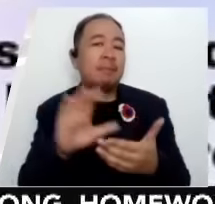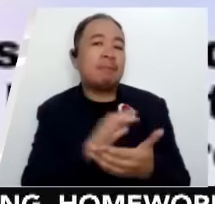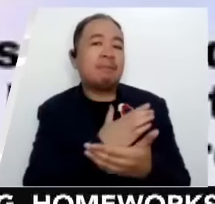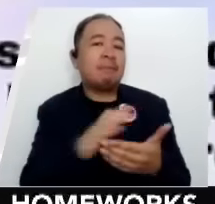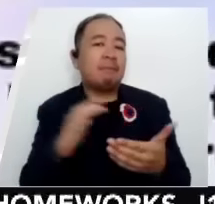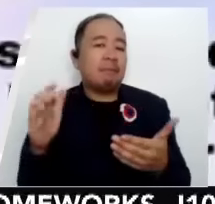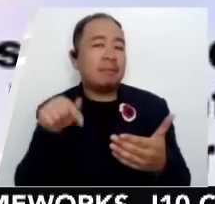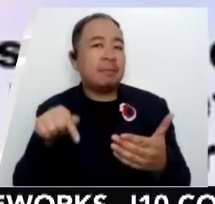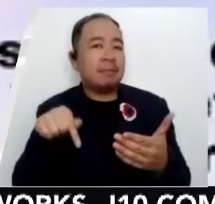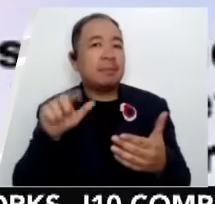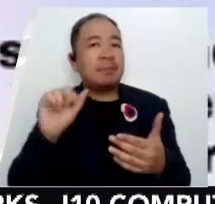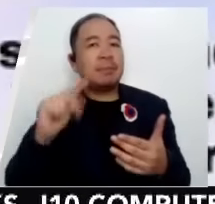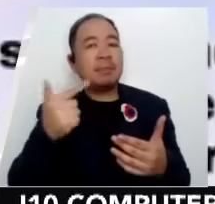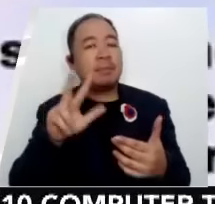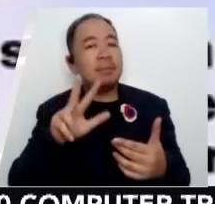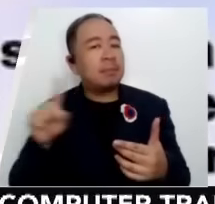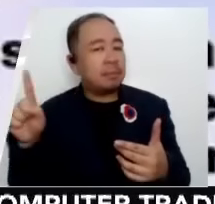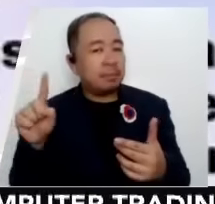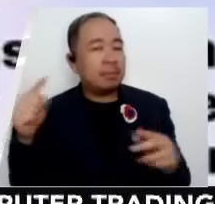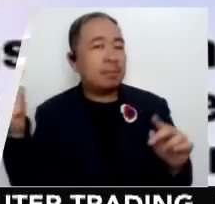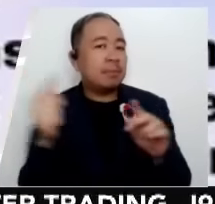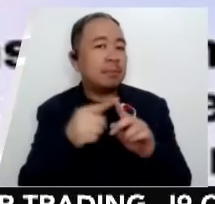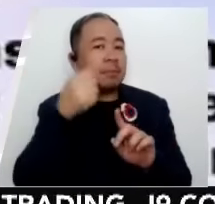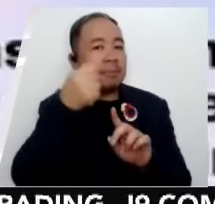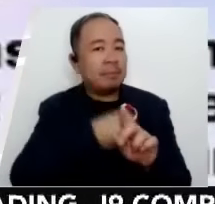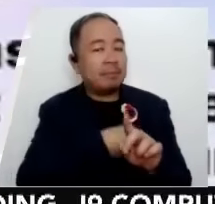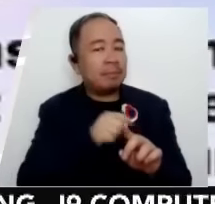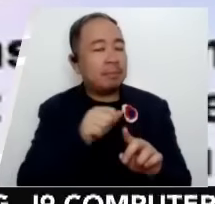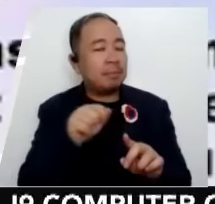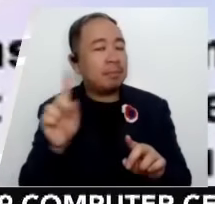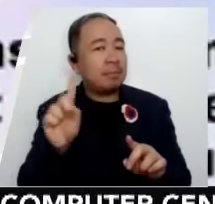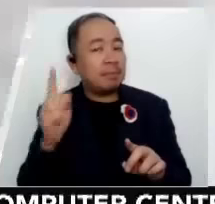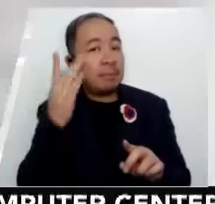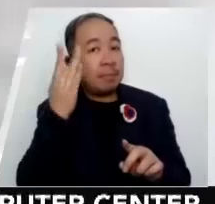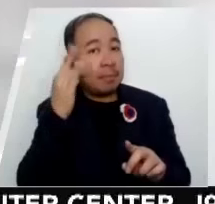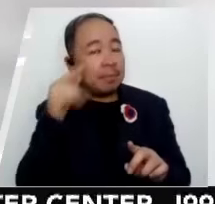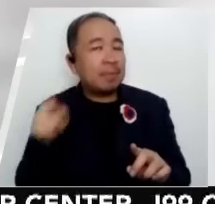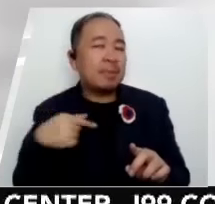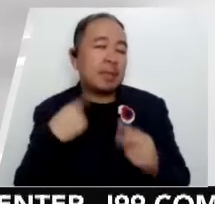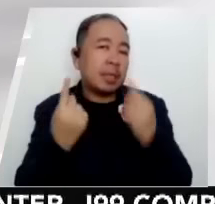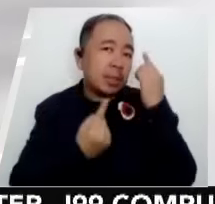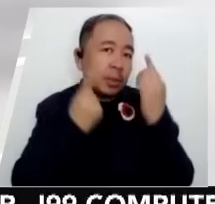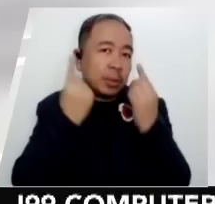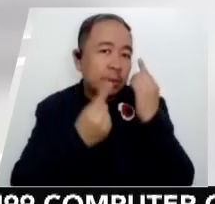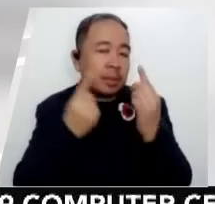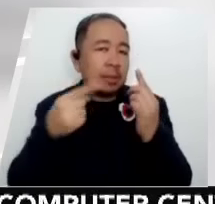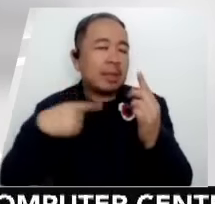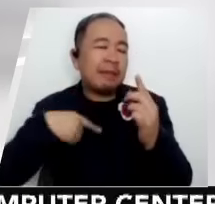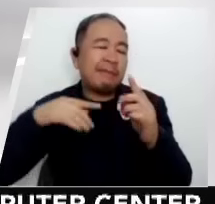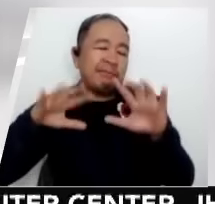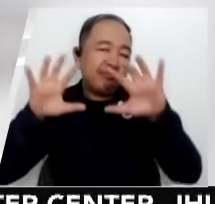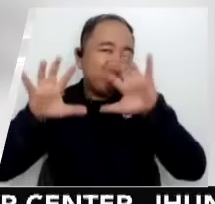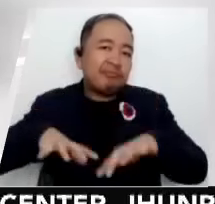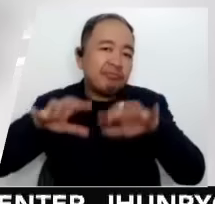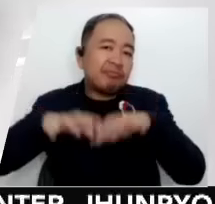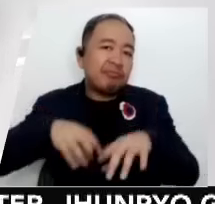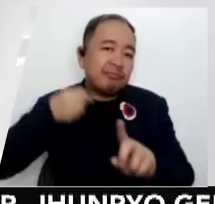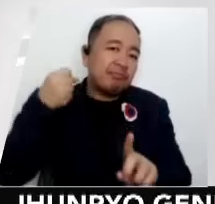August 31 hanggang September 1. Dahil yan sa pinangangambahang paglandfall ng bagyong Shanshan this